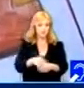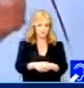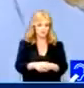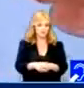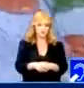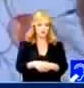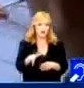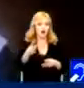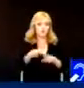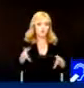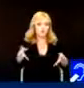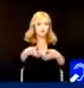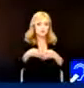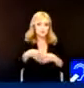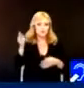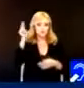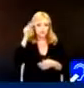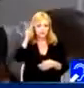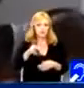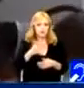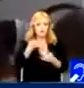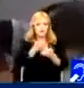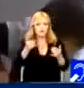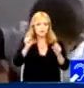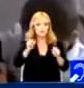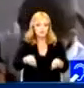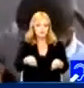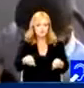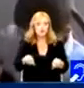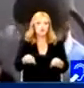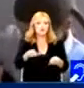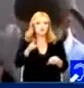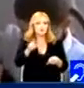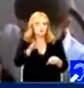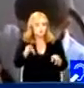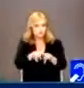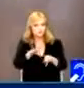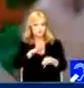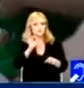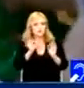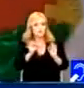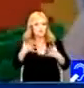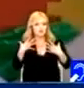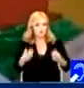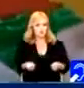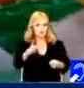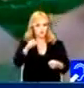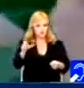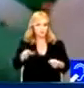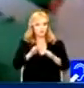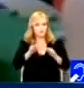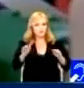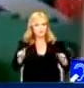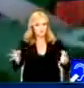cognitivă. Incluziunea educațională le-a oferit acestor copii șansa să fie în rând cu semenii lor. Deși programul lor de studii este adaptat în funcție de